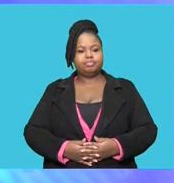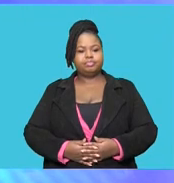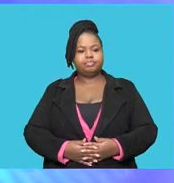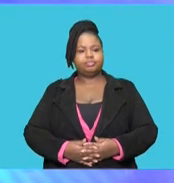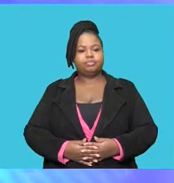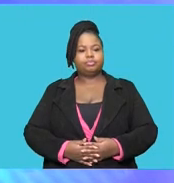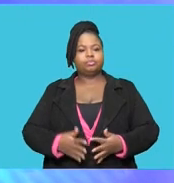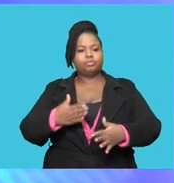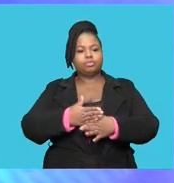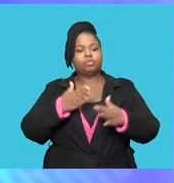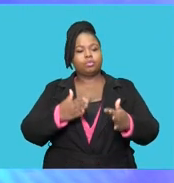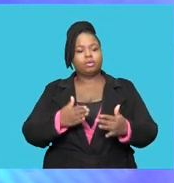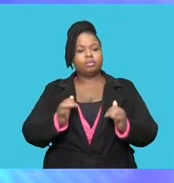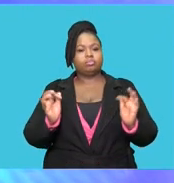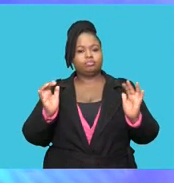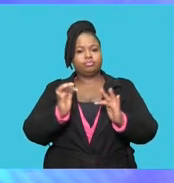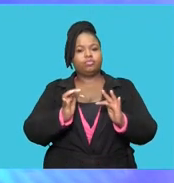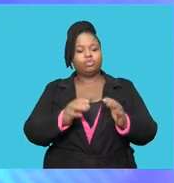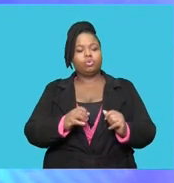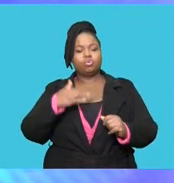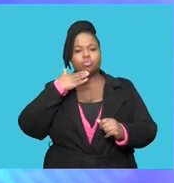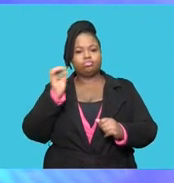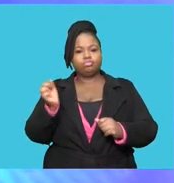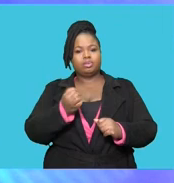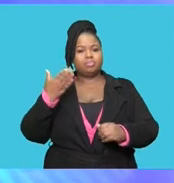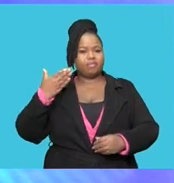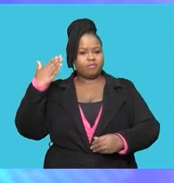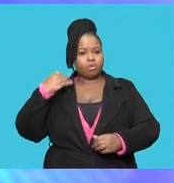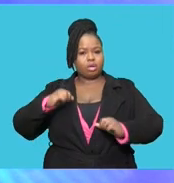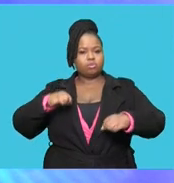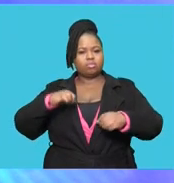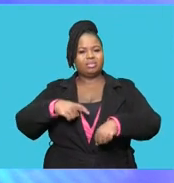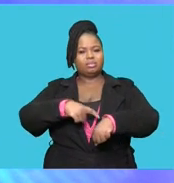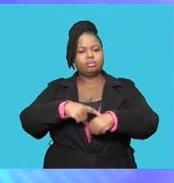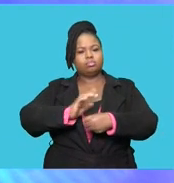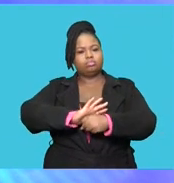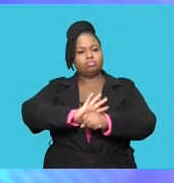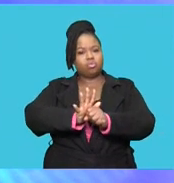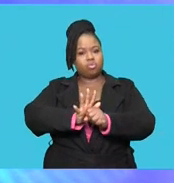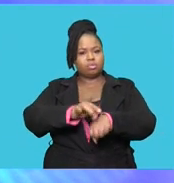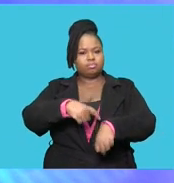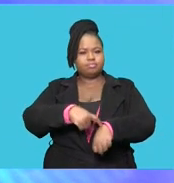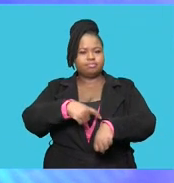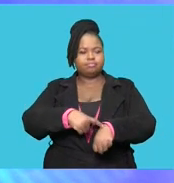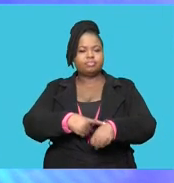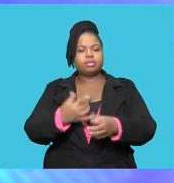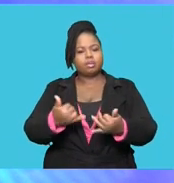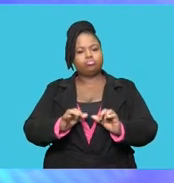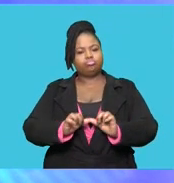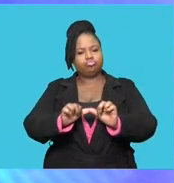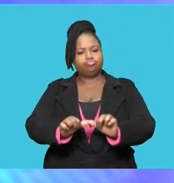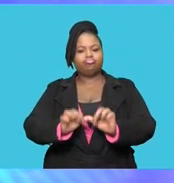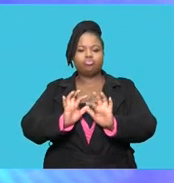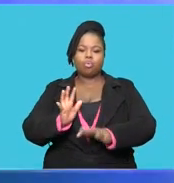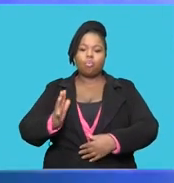Iqela labasebenzi bokhathalelo lwezempilo ebebeqeshwe kwizivumelwano zokwethutyana ngexesha lencopho ye-COVID-19 bayaqhubeka